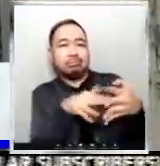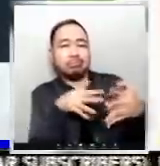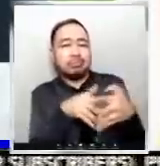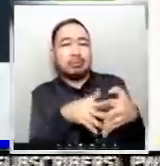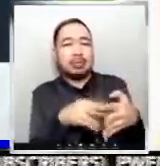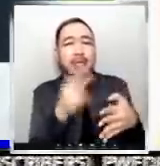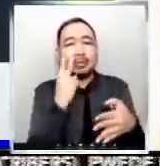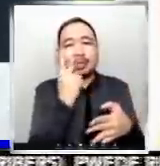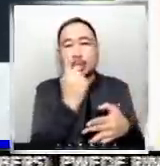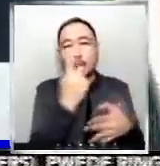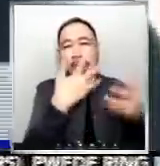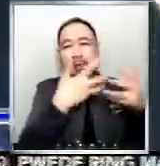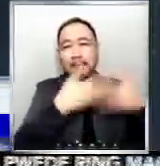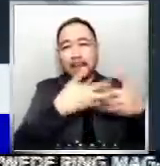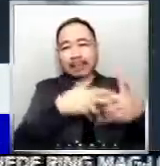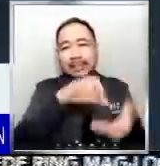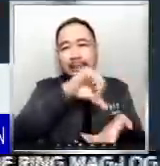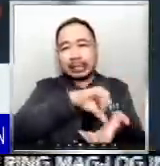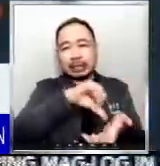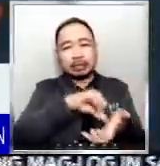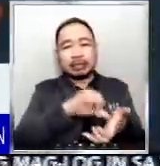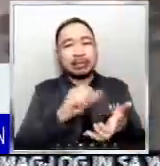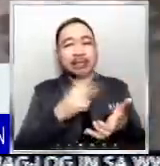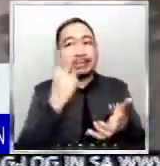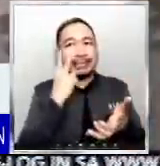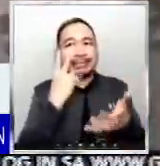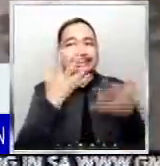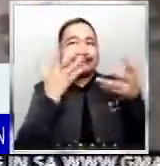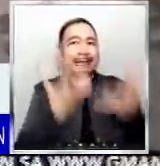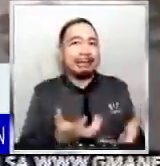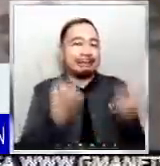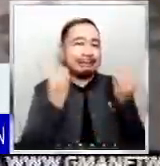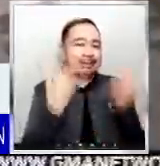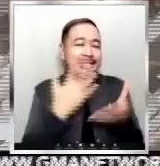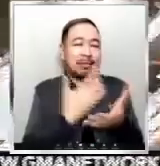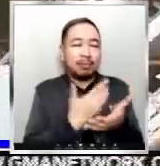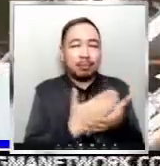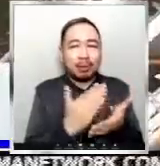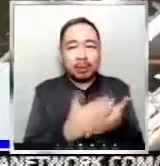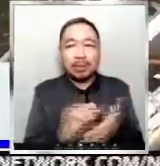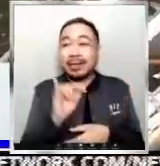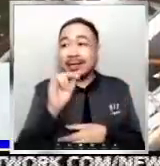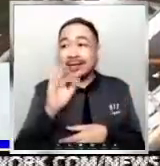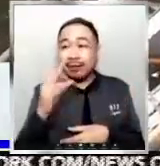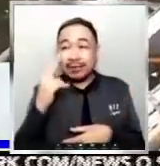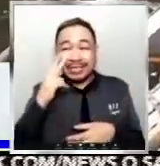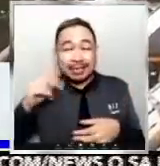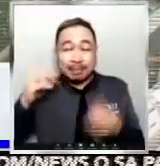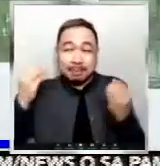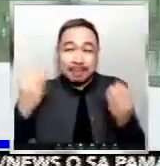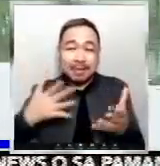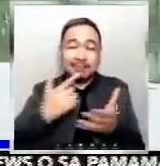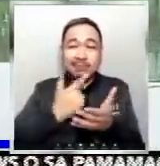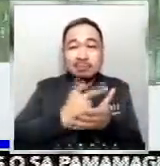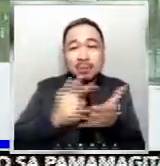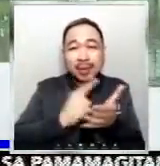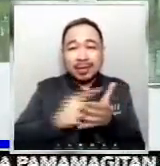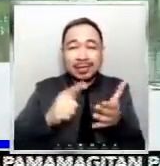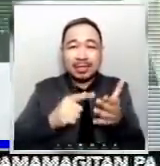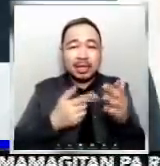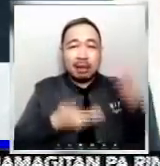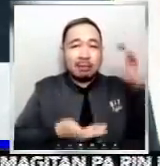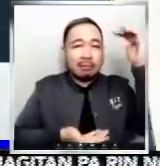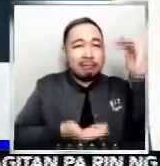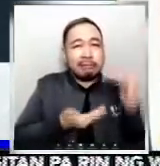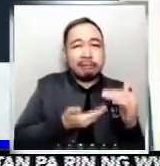station. Pinababawasan yung capacity ng pumps namin. Pag may basura, halos sa 80% na lang ang napapumps namin na tubig. Ang epekto po